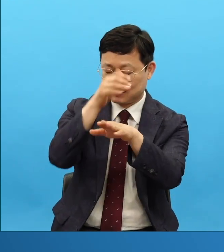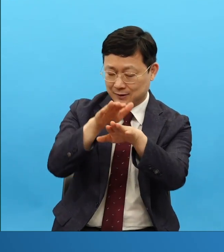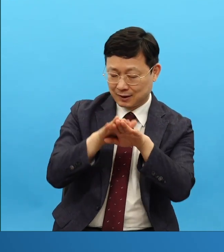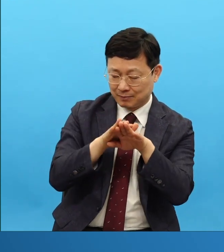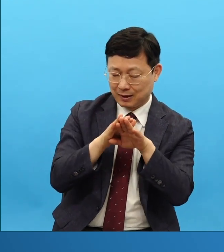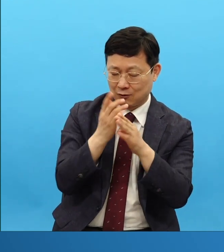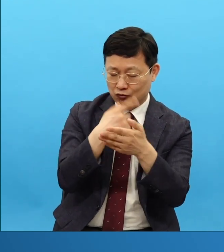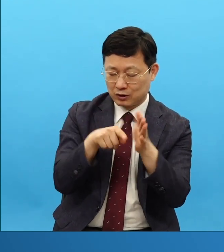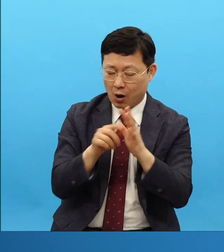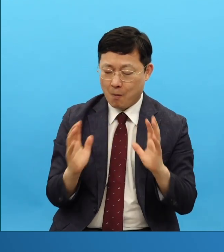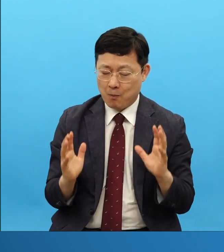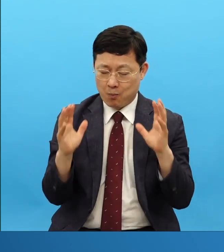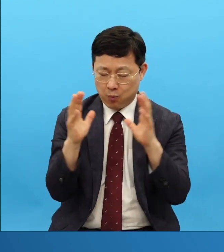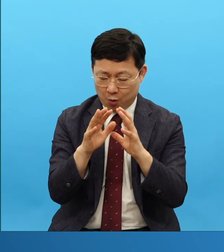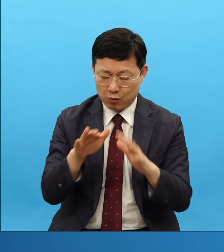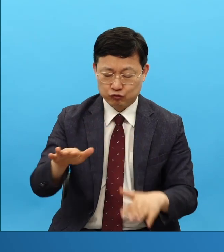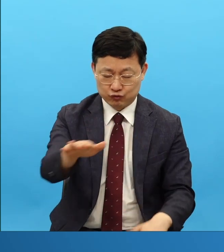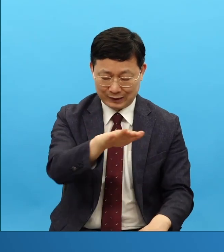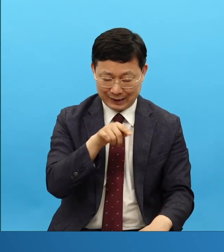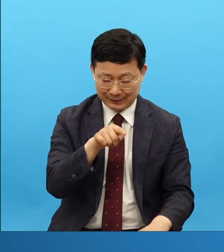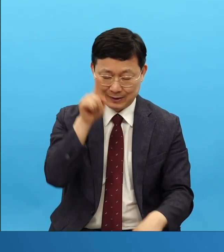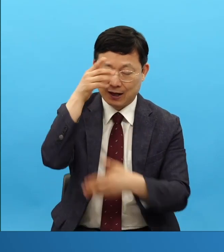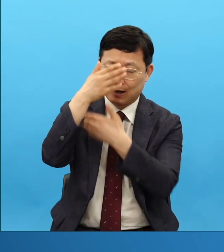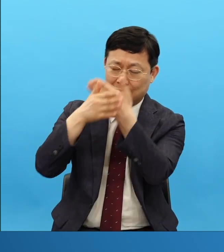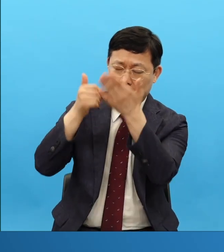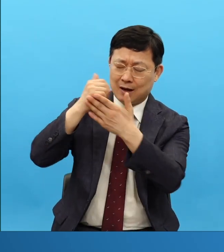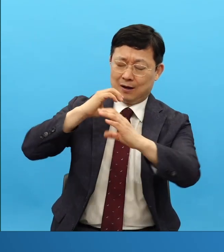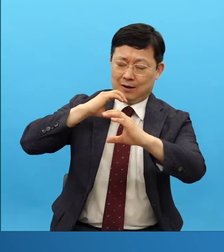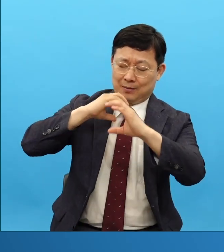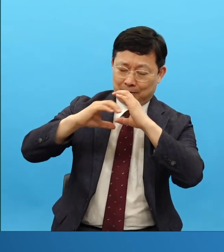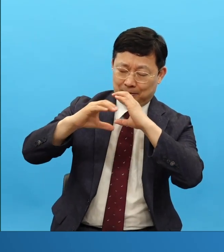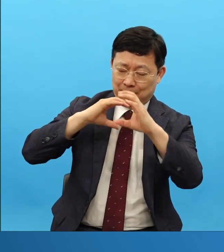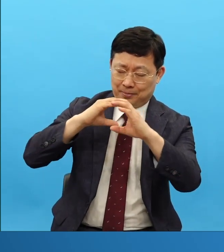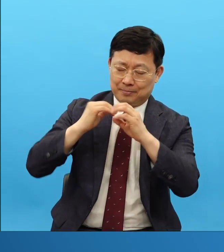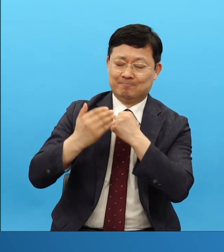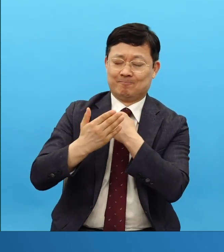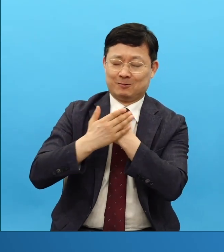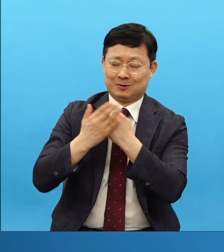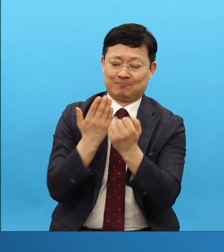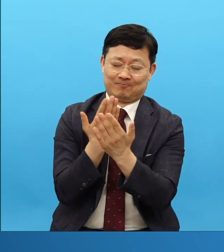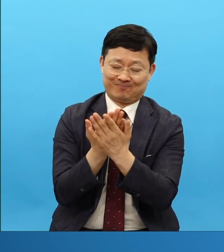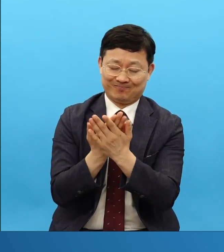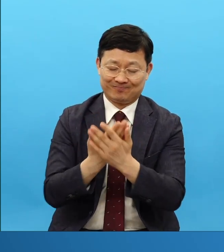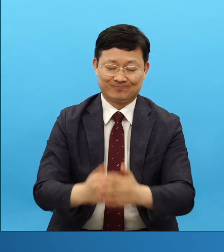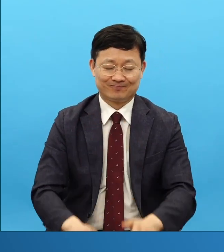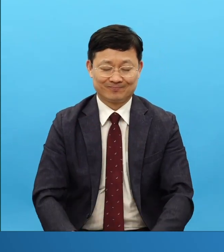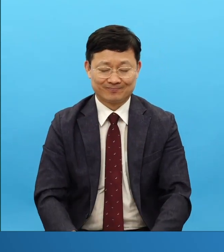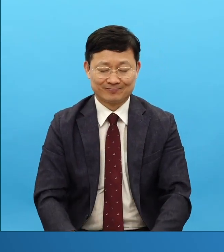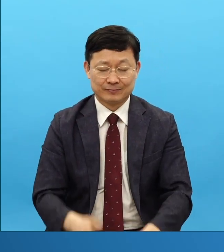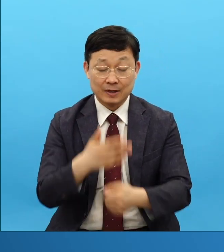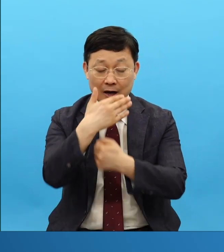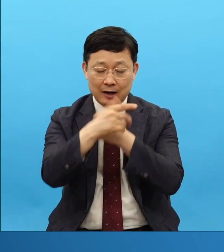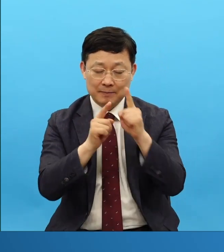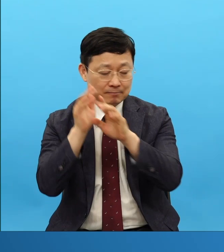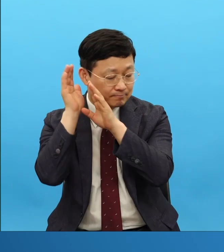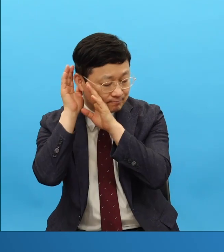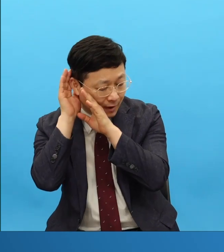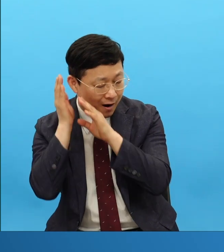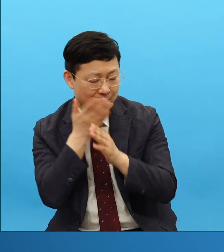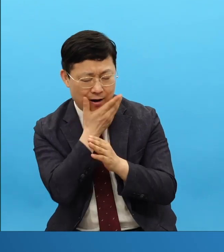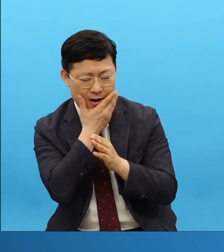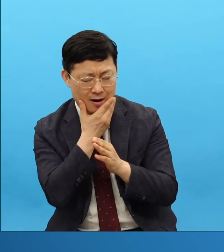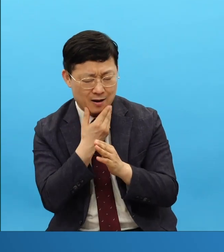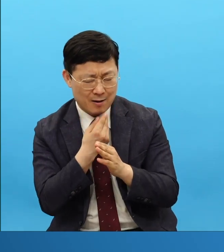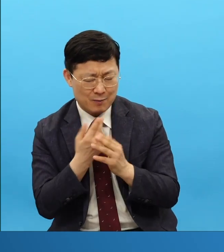위해 모였습니다. 하나님과 소통하는 시간 되게 해주세요. 말씀을 들으는 행복한